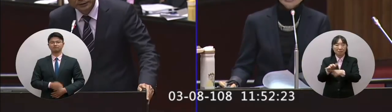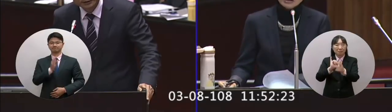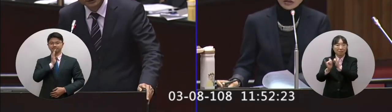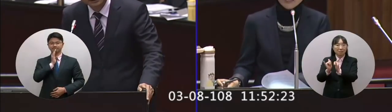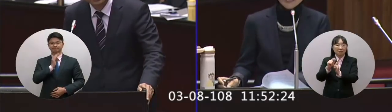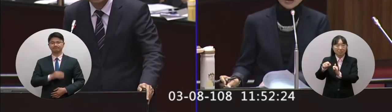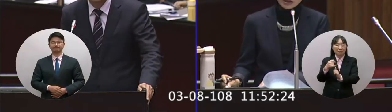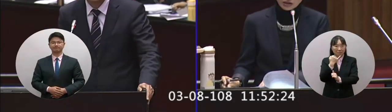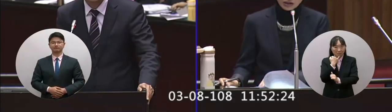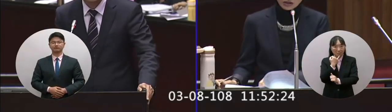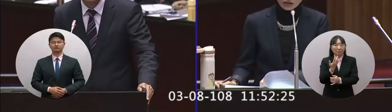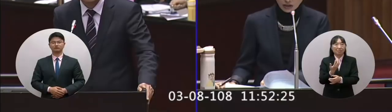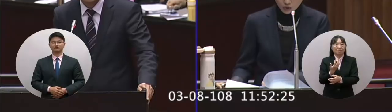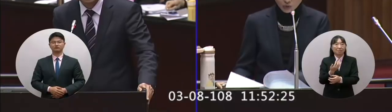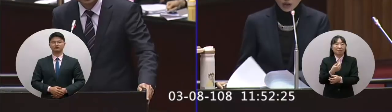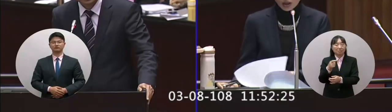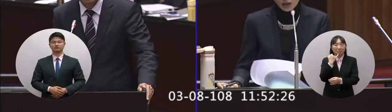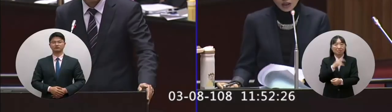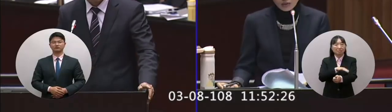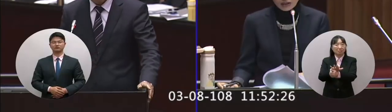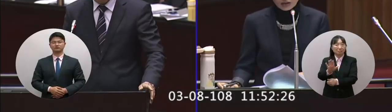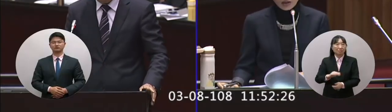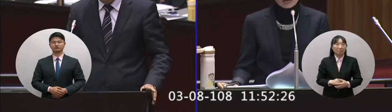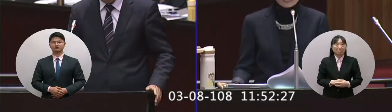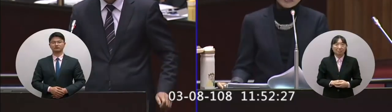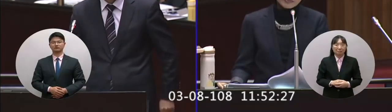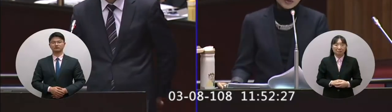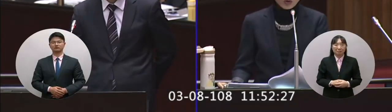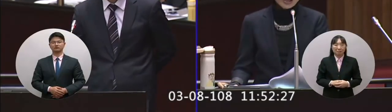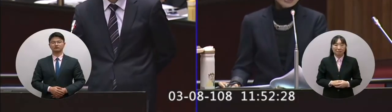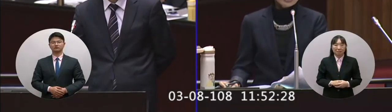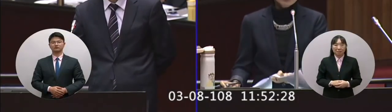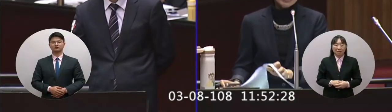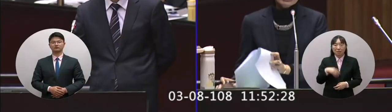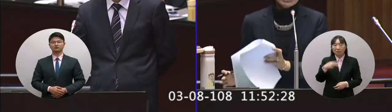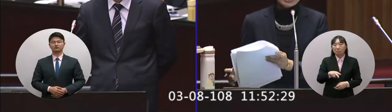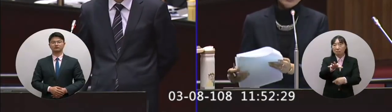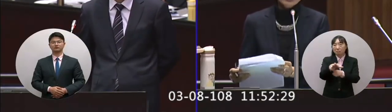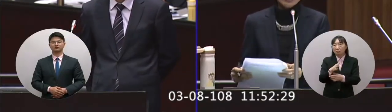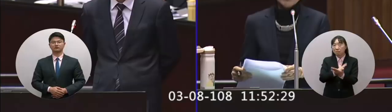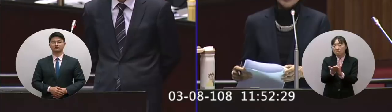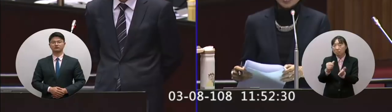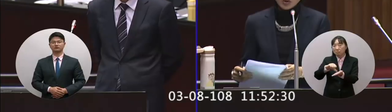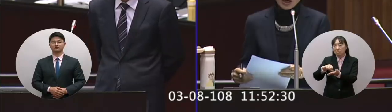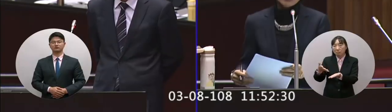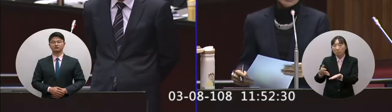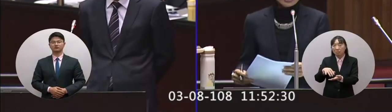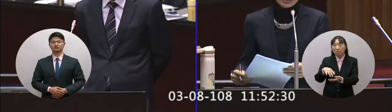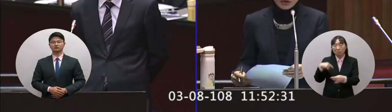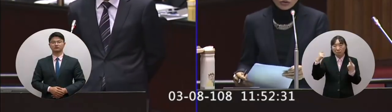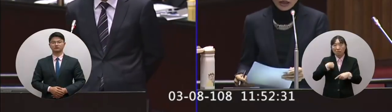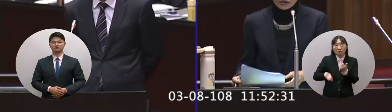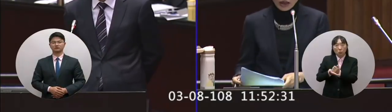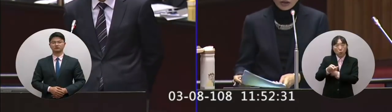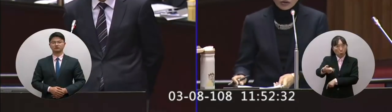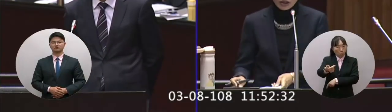够得到这一方面的这个协助啊。另外讲到农业，其实我们一直讲台湾的农产品有多好，